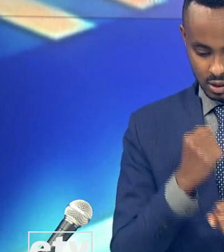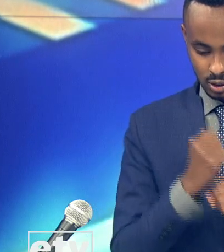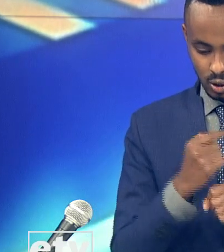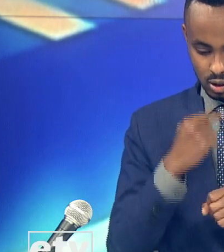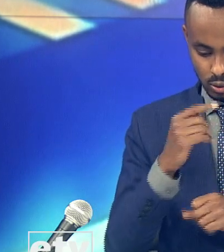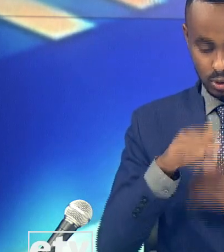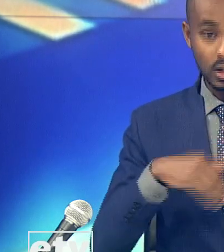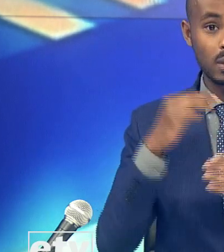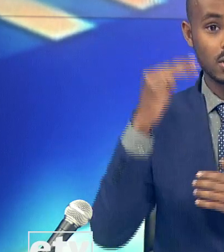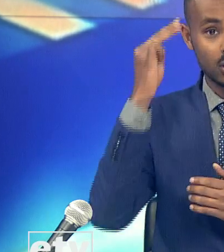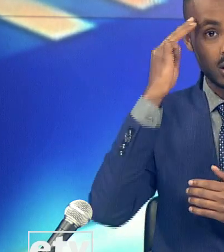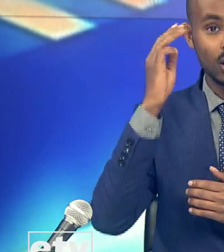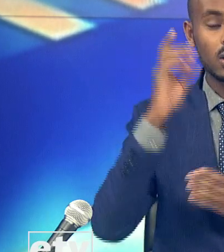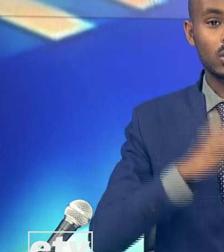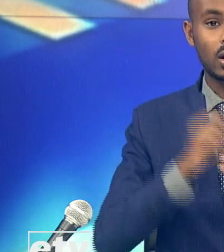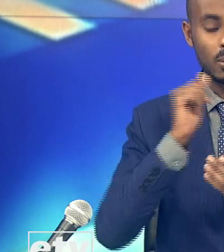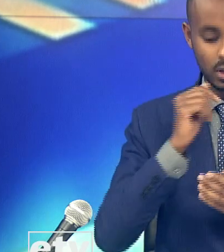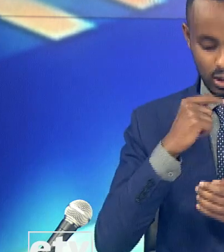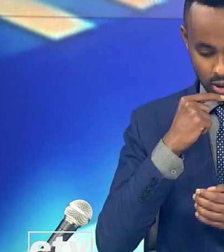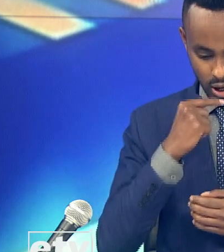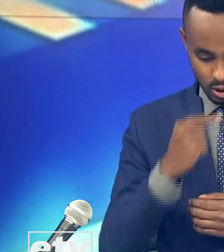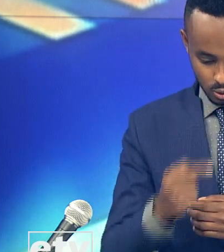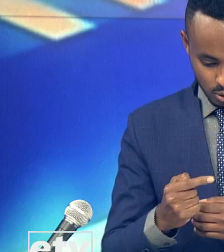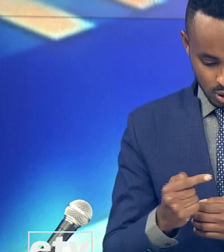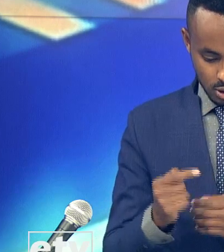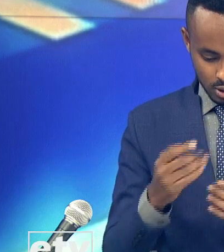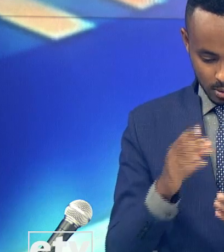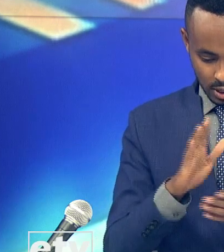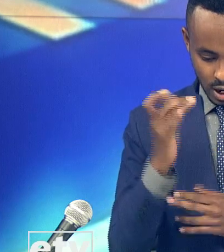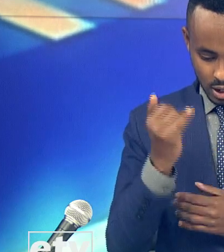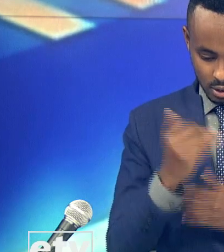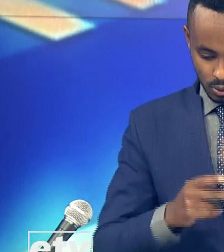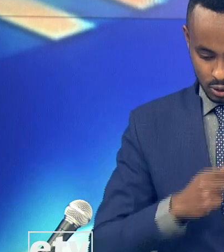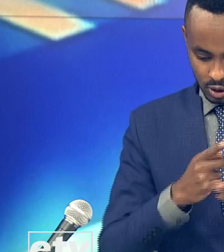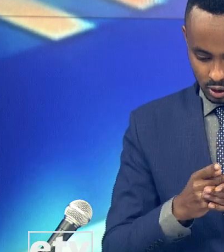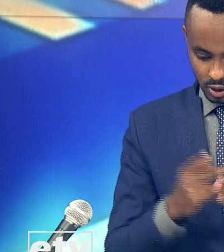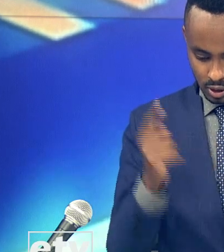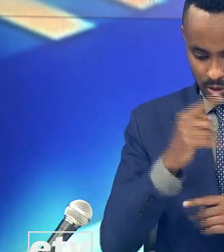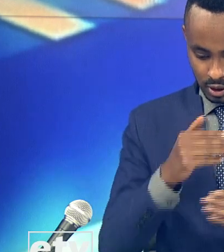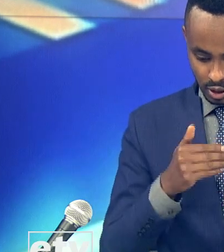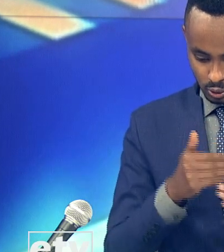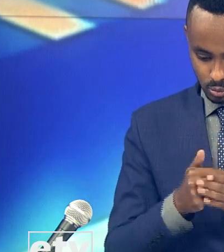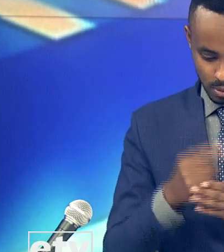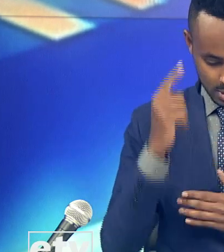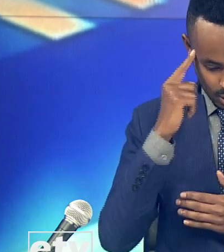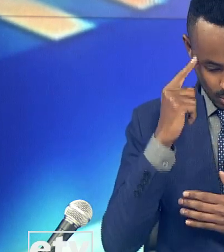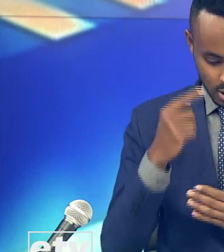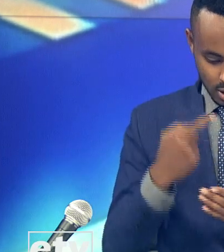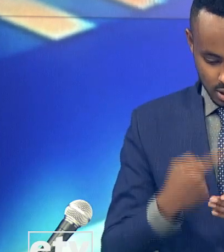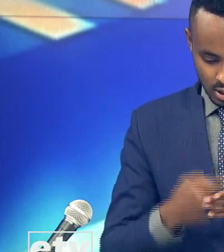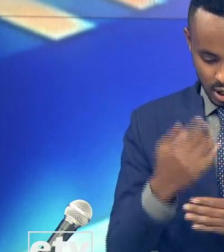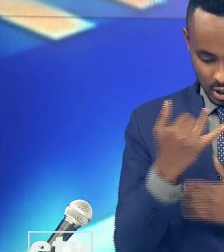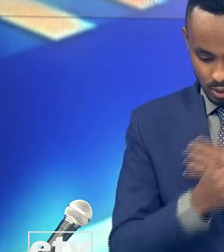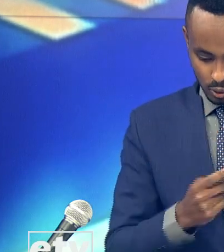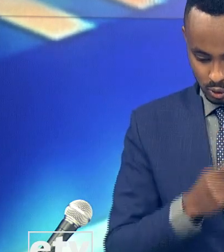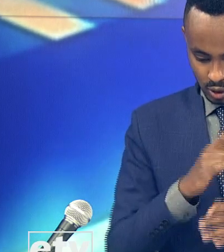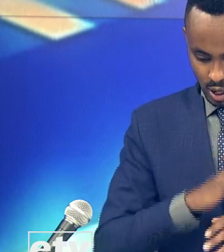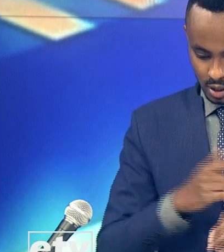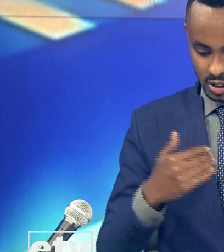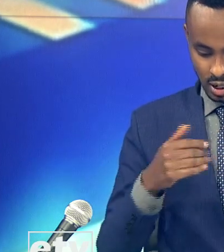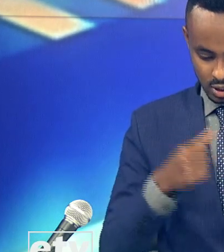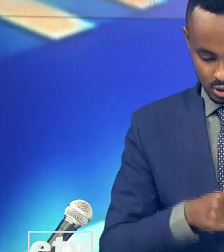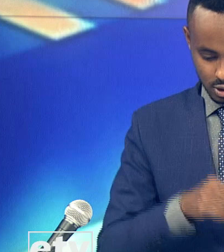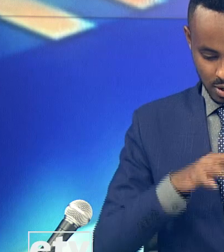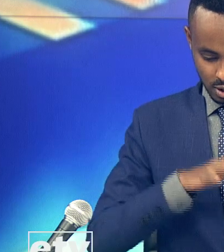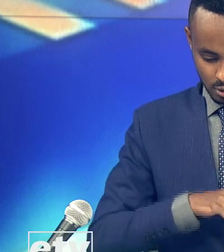የሚደነቅ ስራን ሰርተዋል ሲሉ ጠቅላይ ሚኒስትር ዶክተር አብይ ተናገሩ። ገበታ ለሀገር ፕሮጀክት ቀን መዳረሱን በማሰብ እነዚህ ሀገራዊ ፕሮጀክት